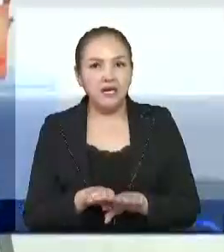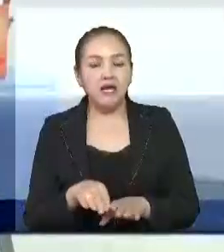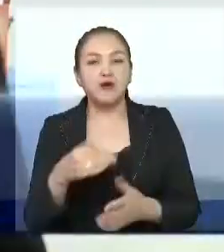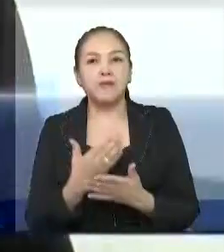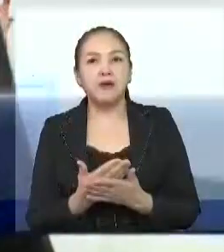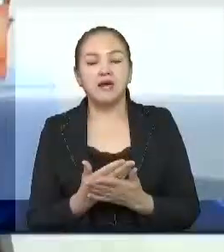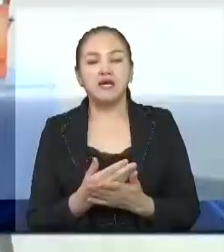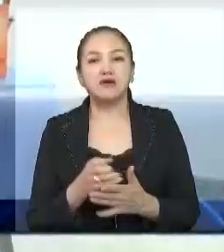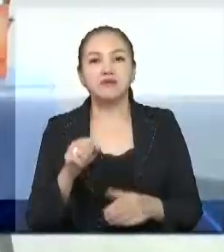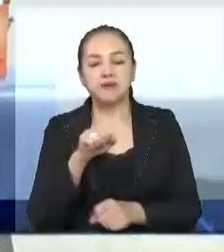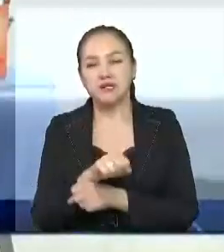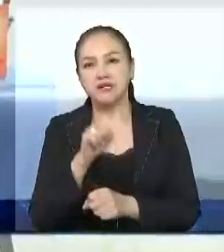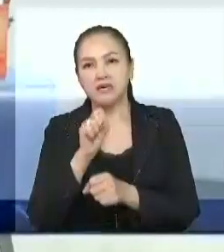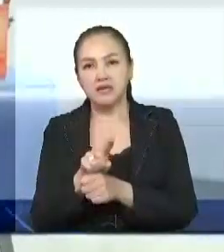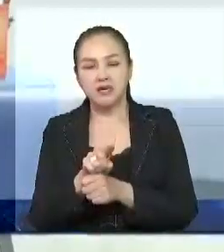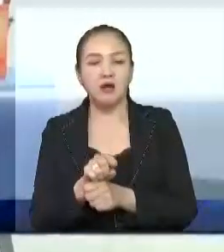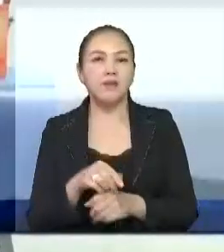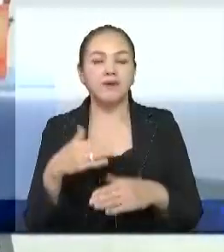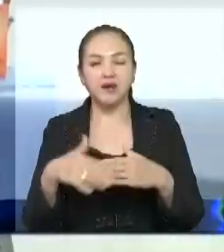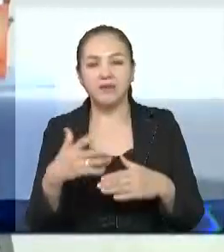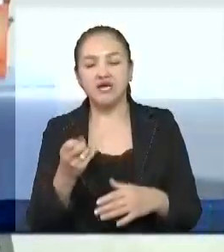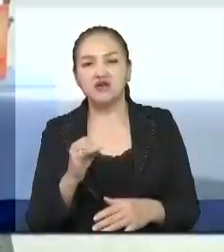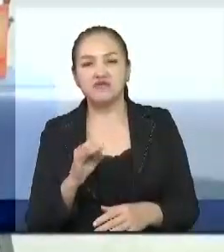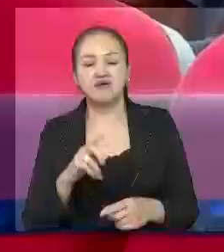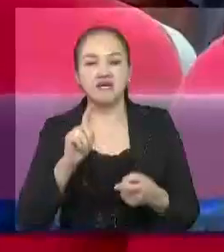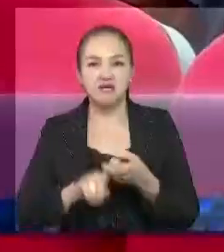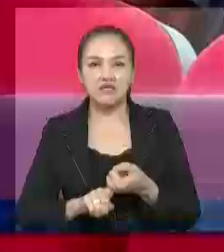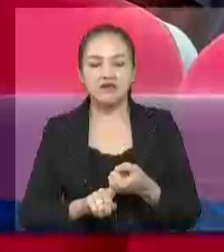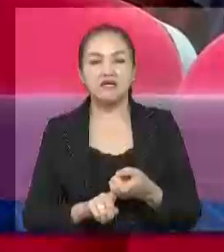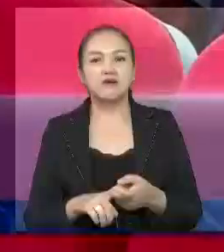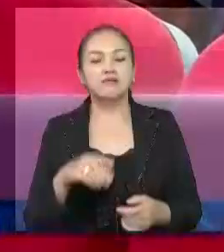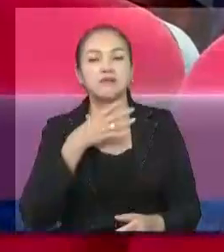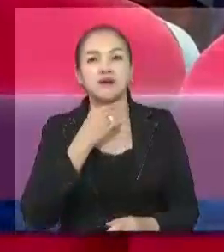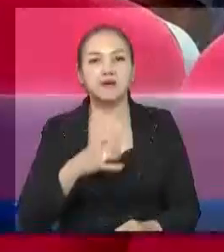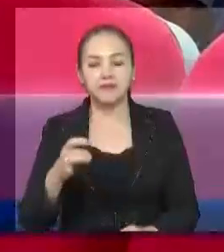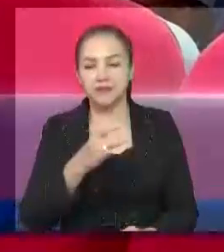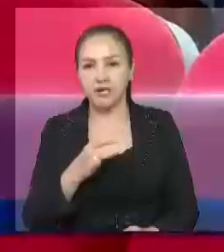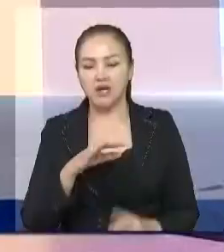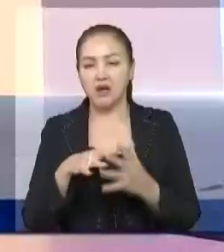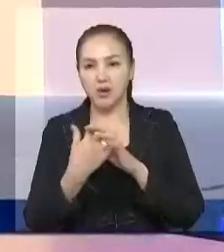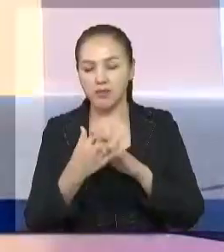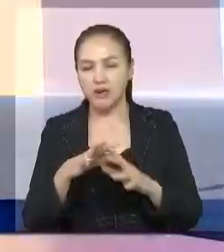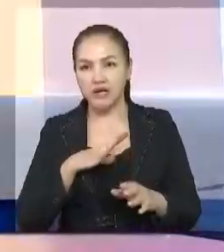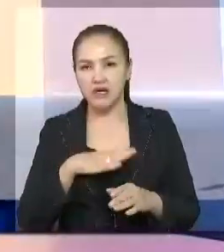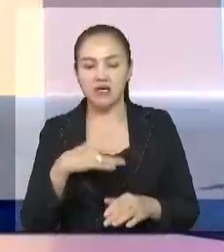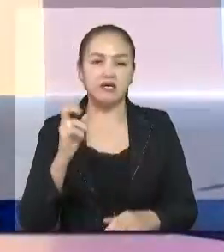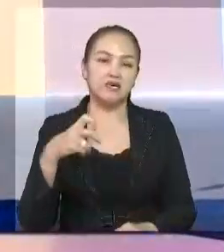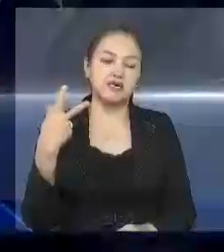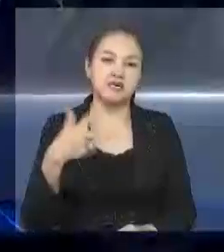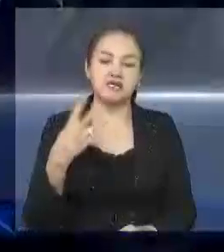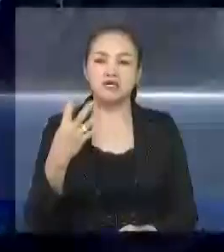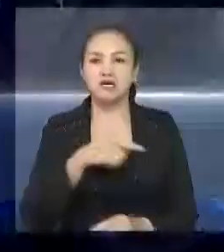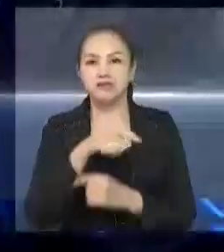актуально с учетом стоящей задачи по избавлению от импортозависимости. Отметим, в Мартукском районе по проекту «Аула Манаты» реализовано